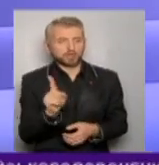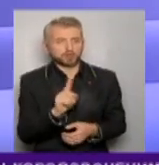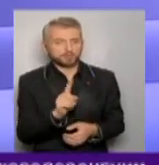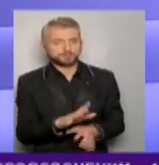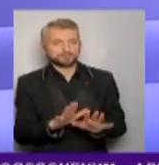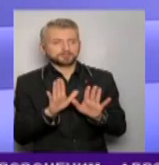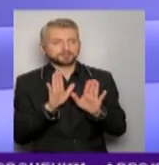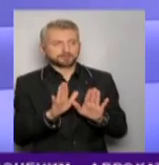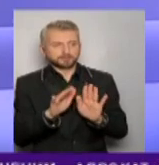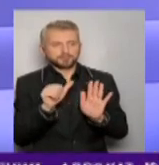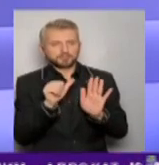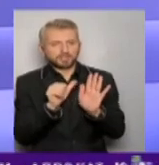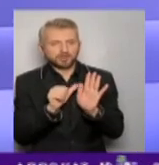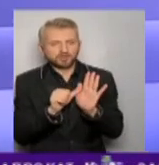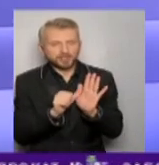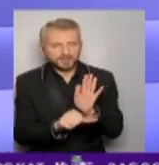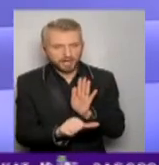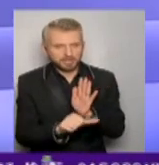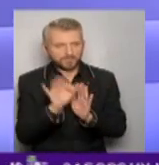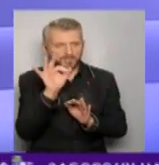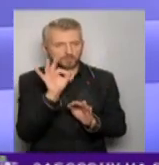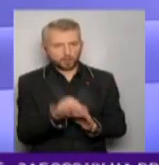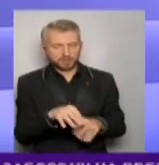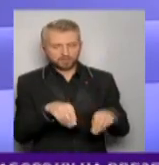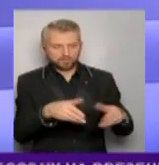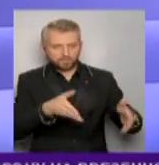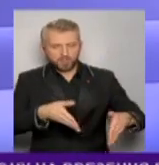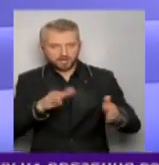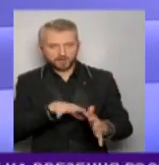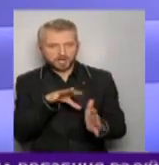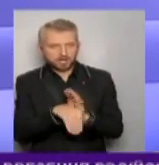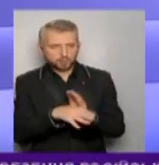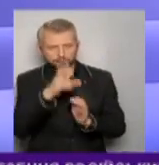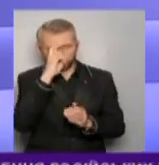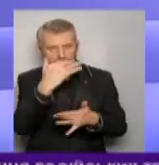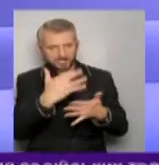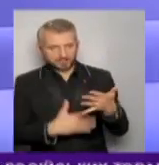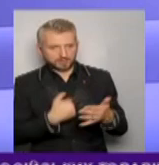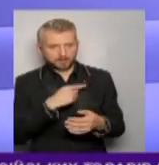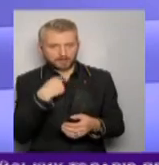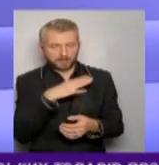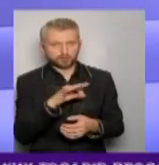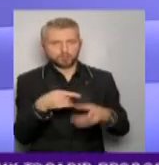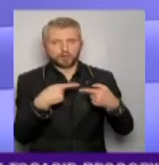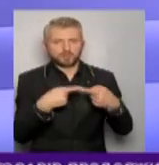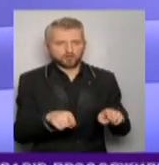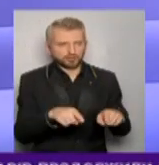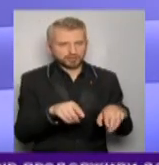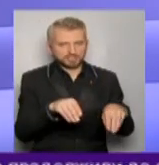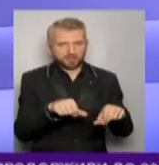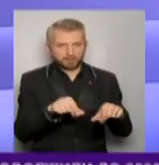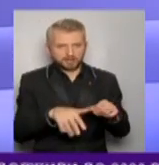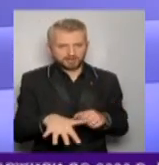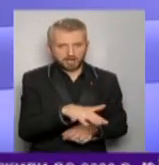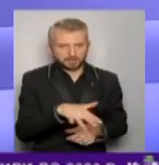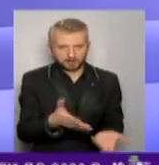тільки 60% паїв занесено у державний кадастр. Я вже не кажу про інші земельні